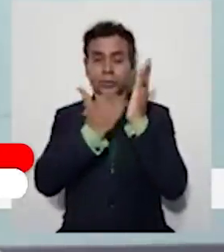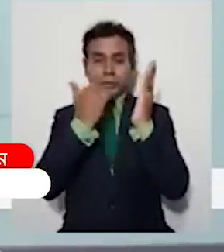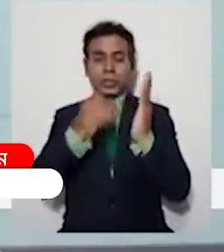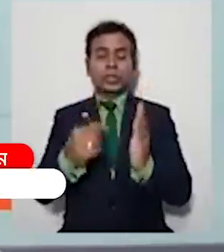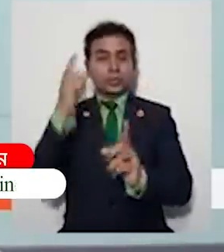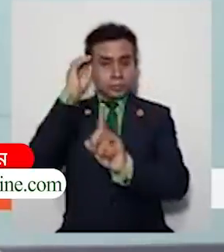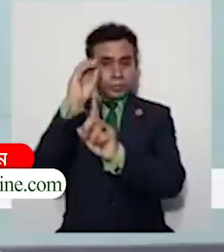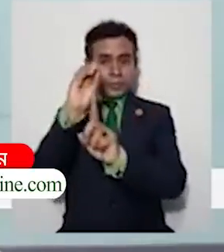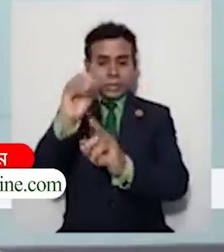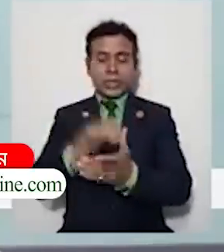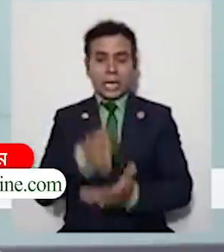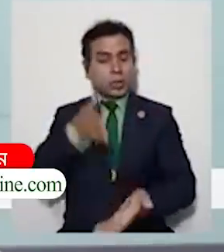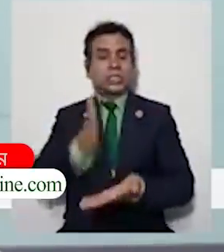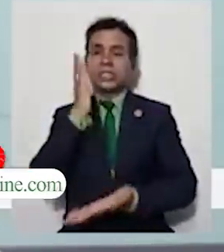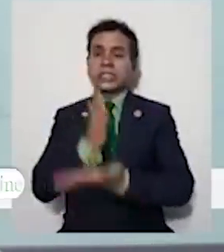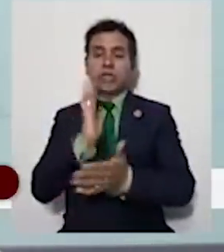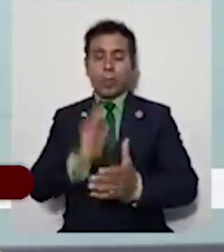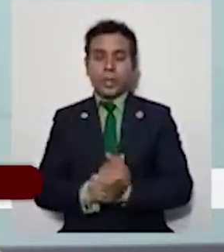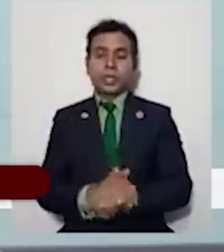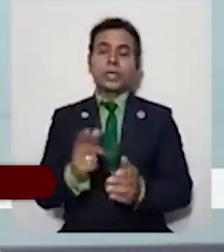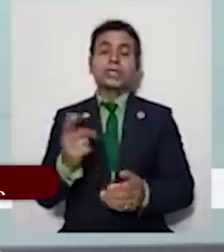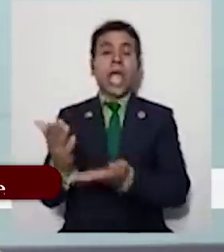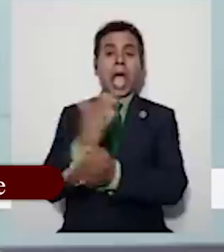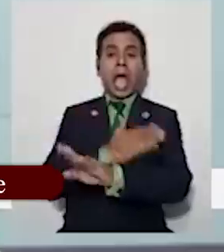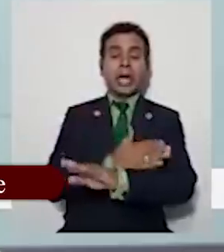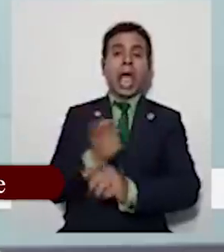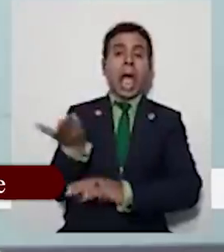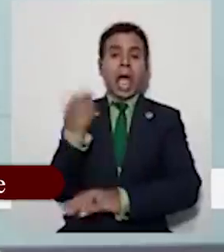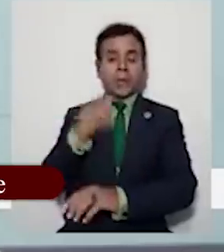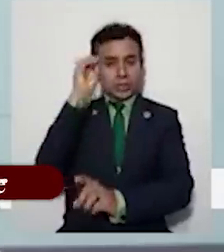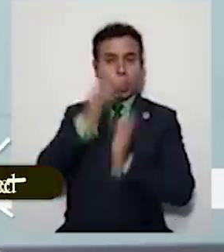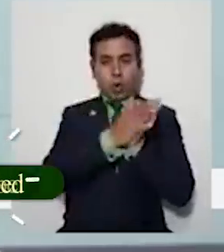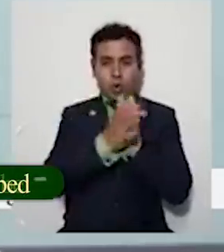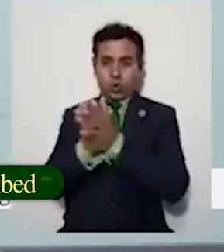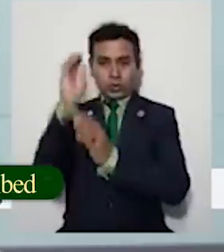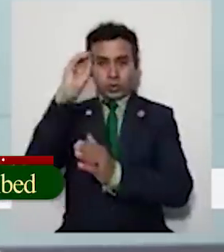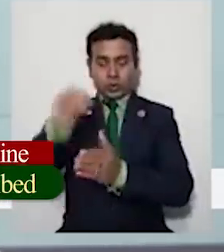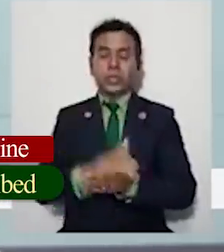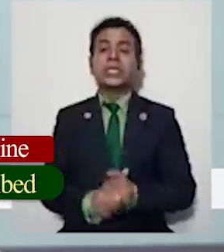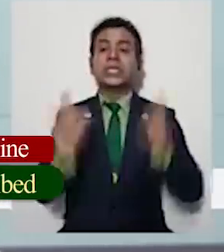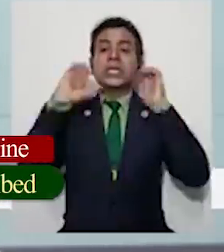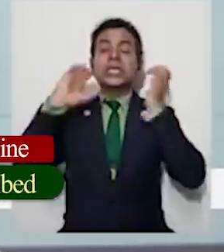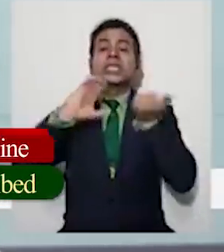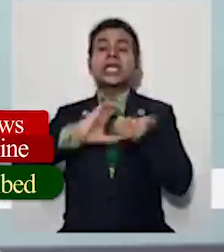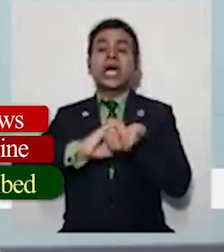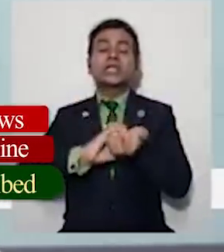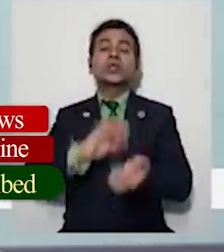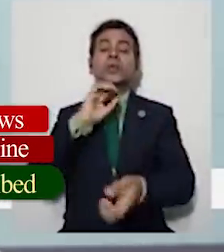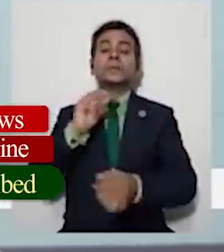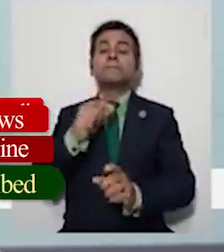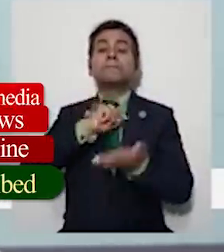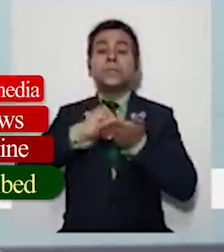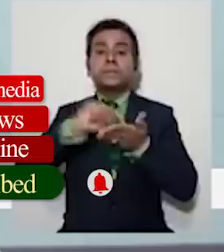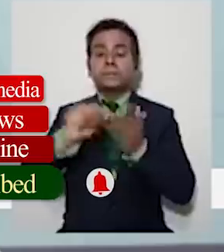আমরা যে সকল স্বাস্থ্যবিধি নিয়মিত বলে থাকি, কোভিড-19 বিষয়ক স্বাস্থ্যবিধি, এগুলো সবাই যথাযথভাবে পালন করবেন। তা না